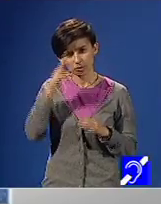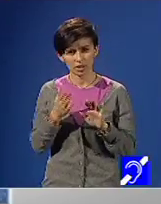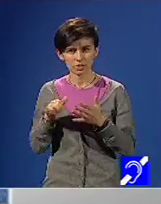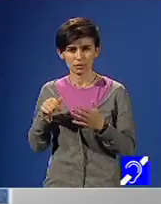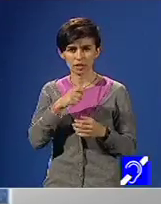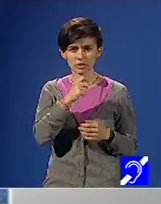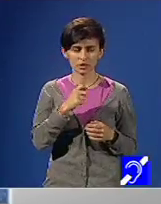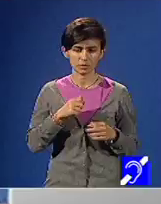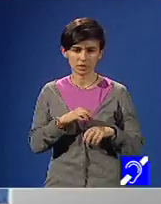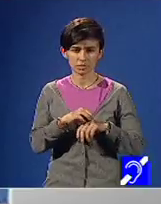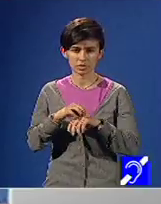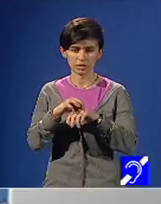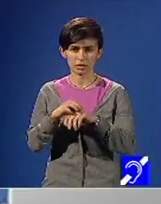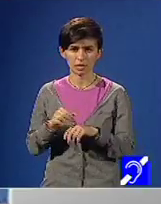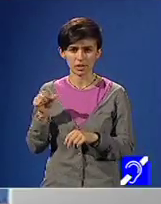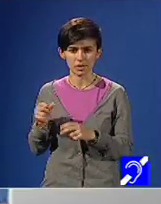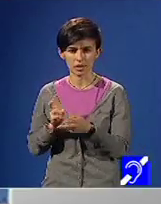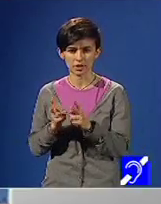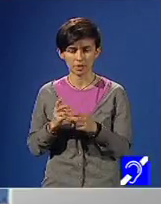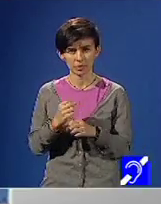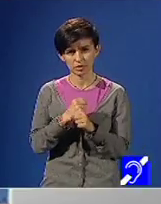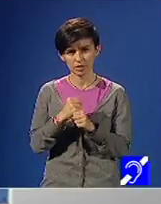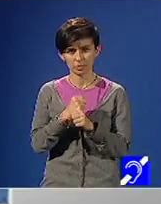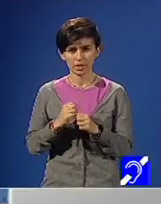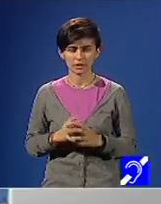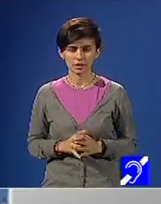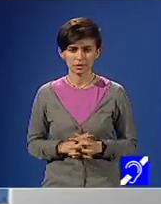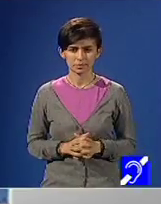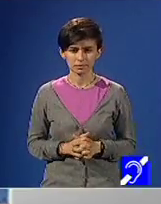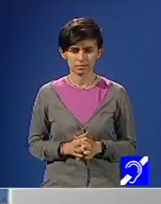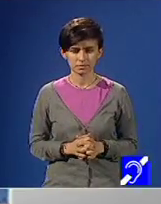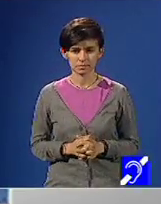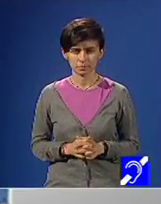sub directa îndrumare a unor terapeuți cu experiență.